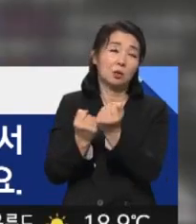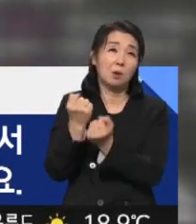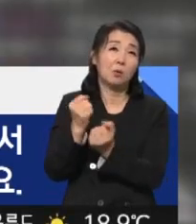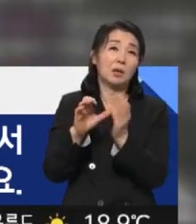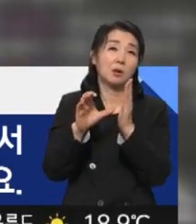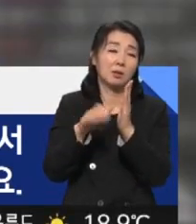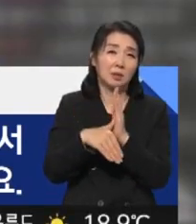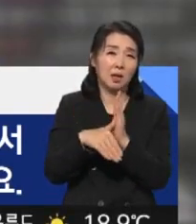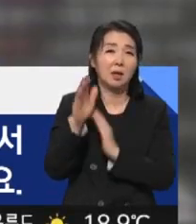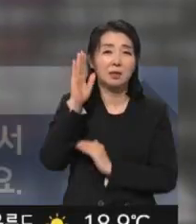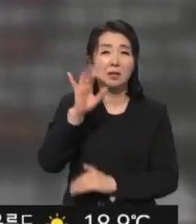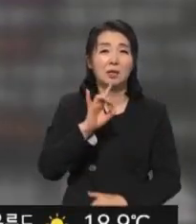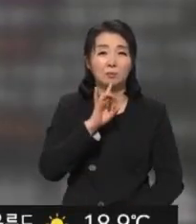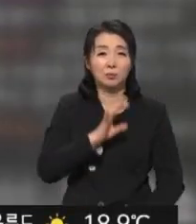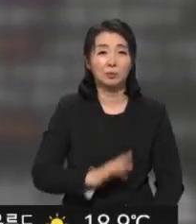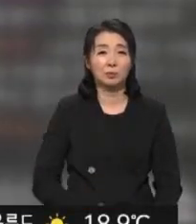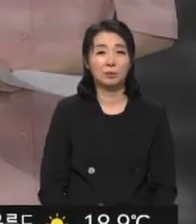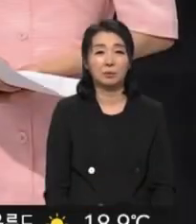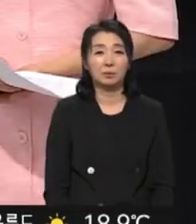나온 이야기거든요.